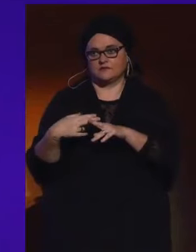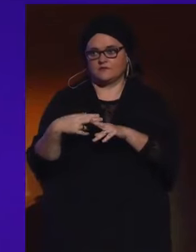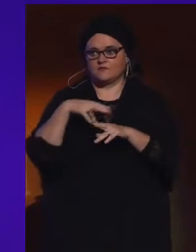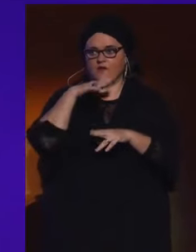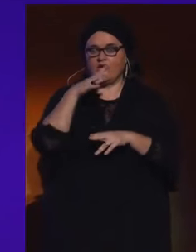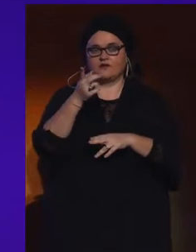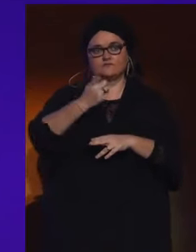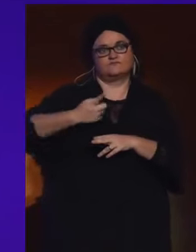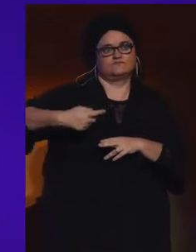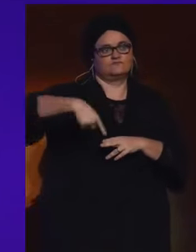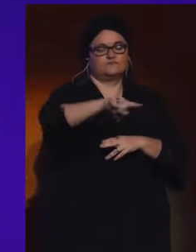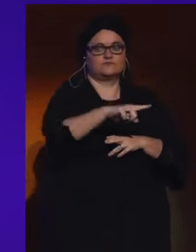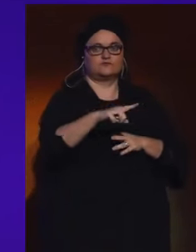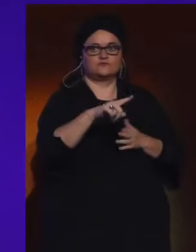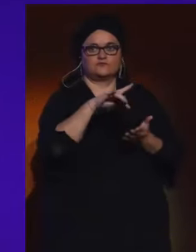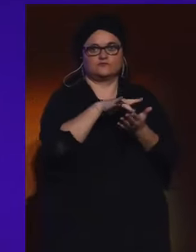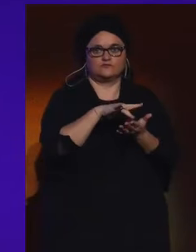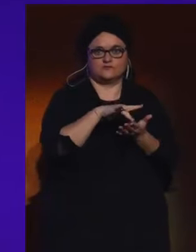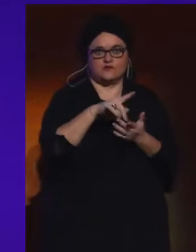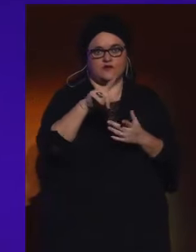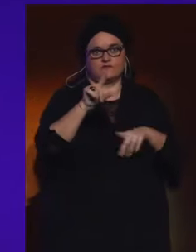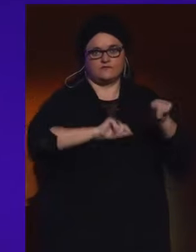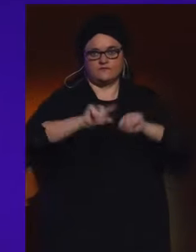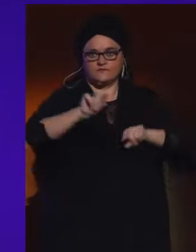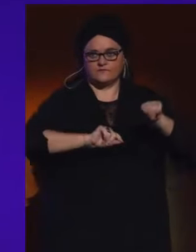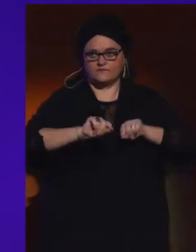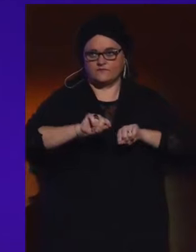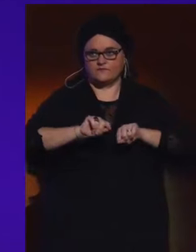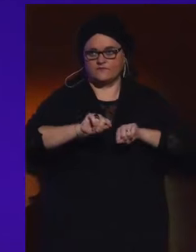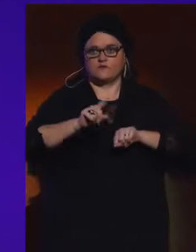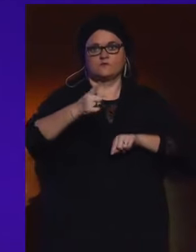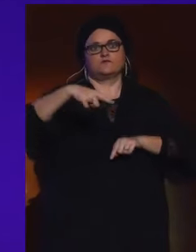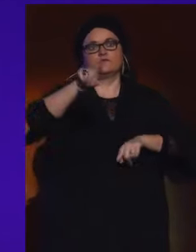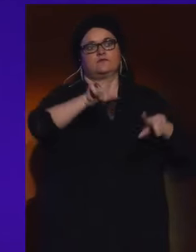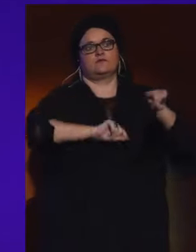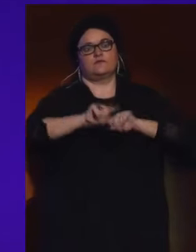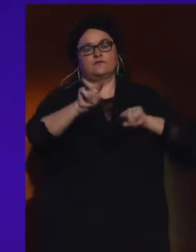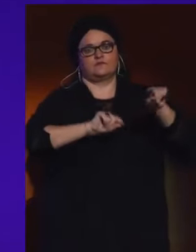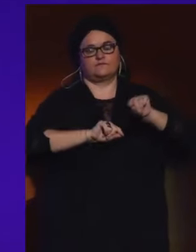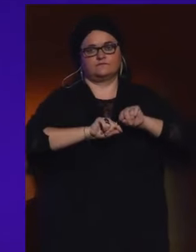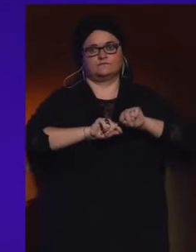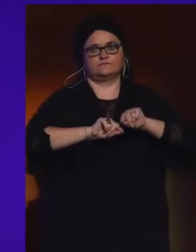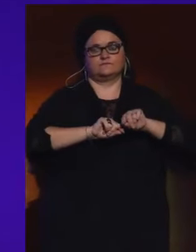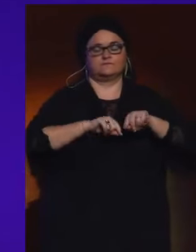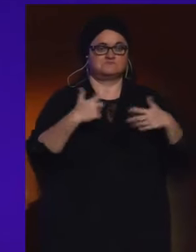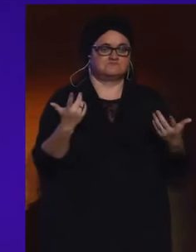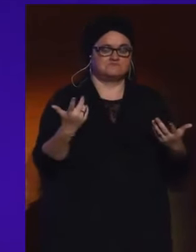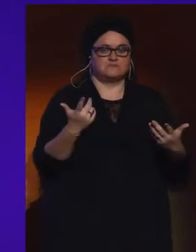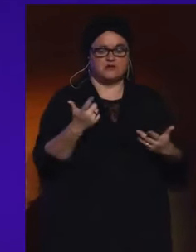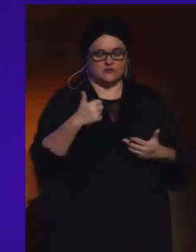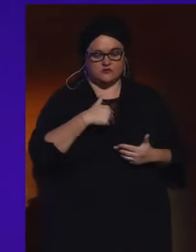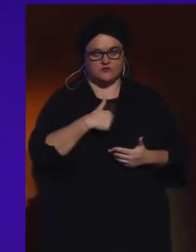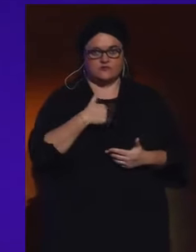zuena militanteena da hitza eta erabakia, eta beraz, zuek erabakiko duzue hori. Nire